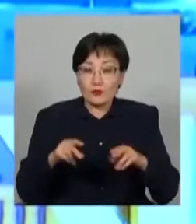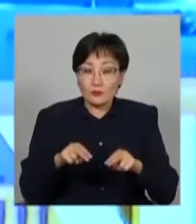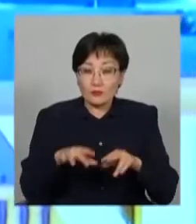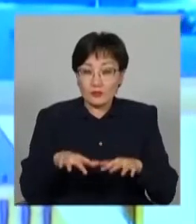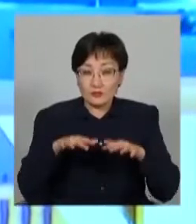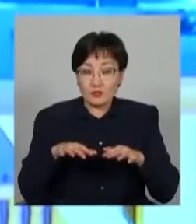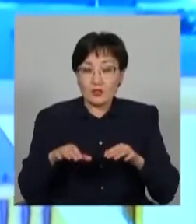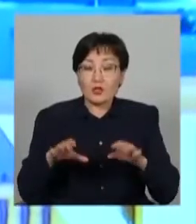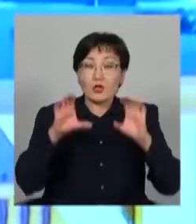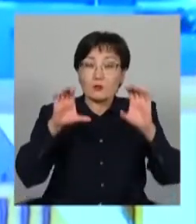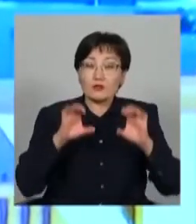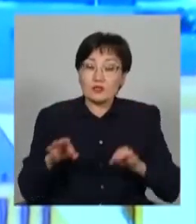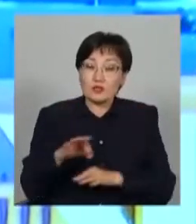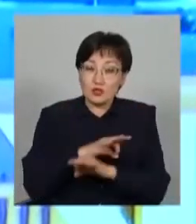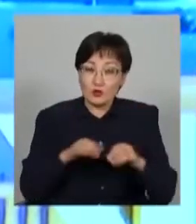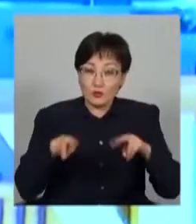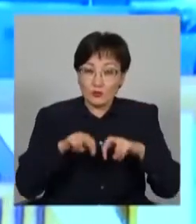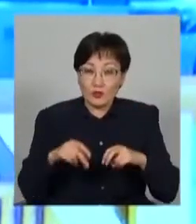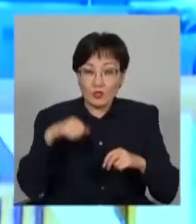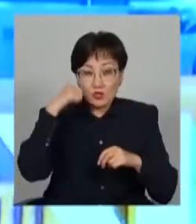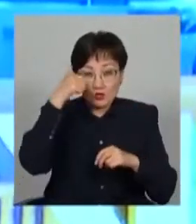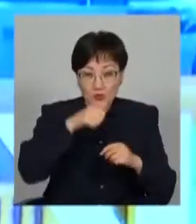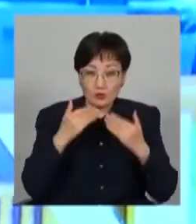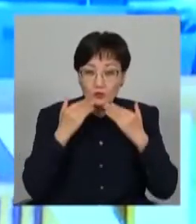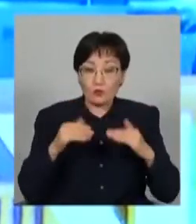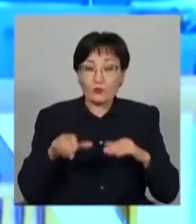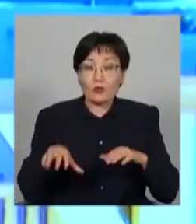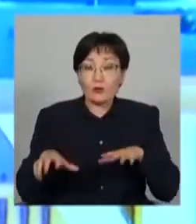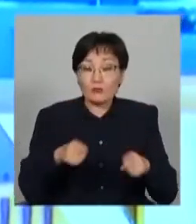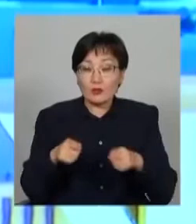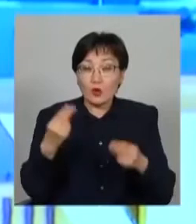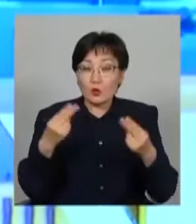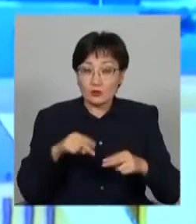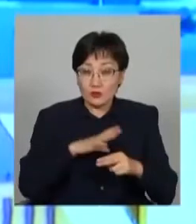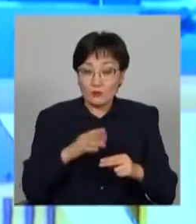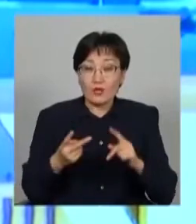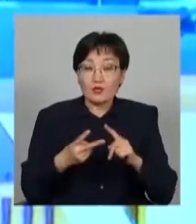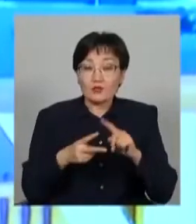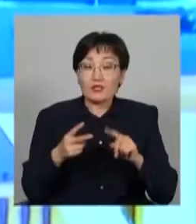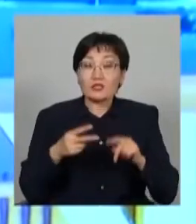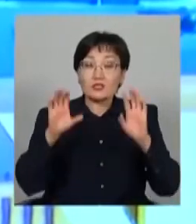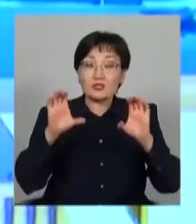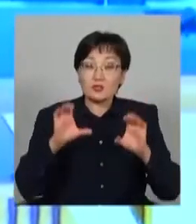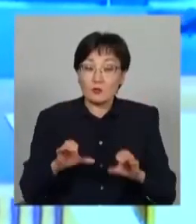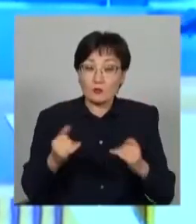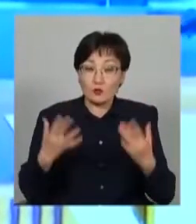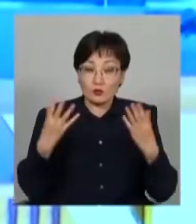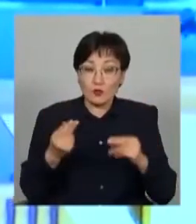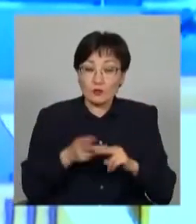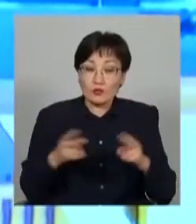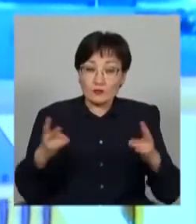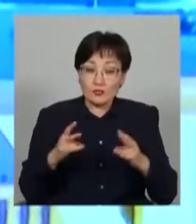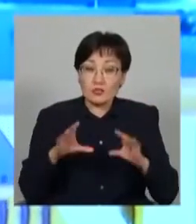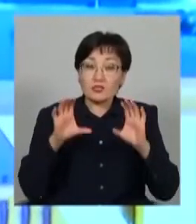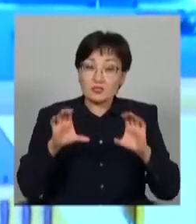парламентте заң жобасы екеуі қаралып, соған жылдың соңында мемлекет басшысы қол қойған болатын. Ол екі заңда бүгінгі күнге ең қажетті